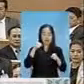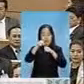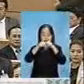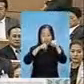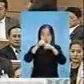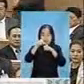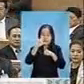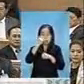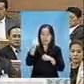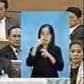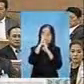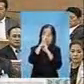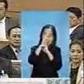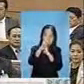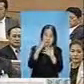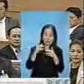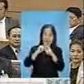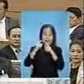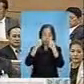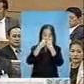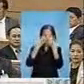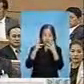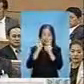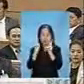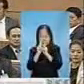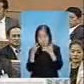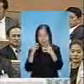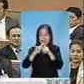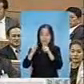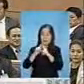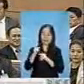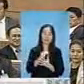กมานอกจากต้องระวังคู่ต่อสู้แล้วต้องระวังกรรมการกัดหูนักมวยอีก